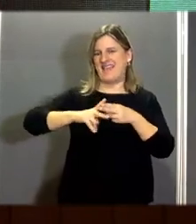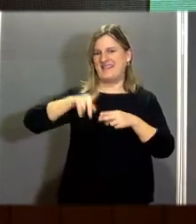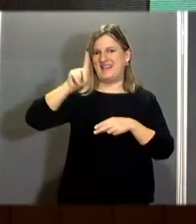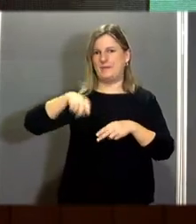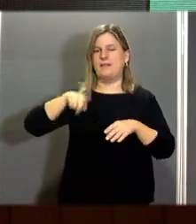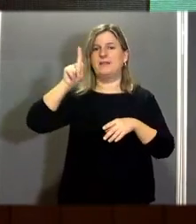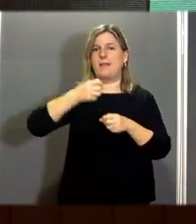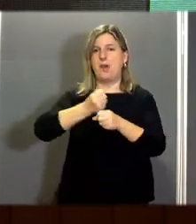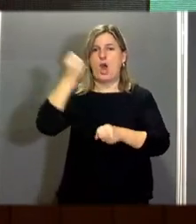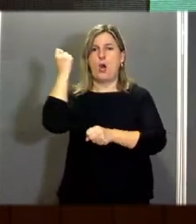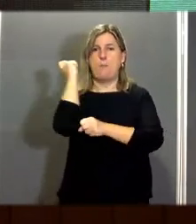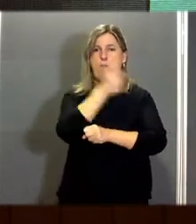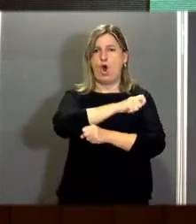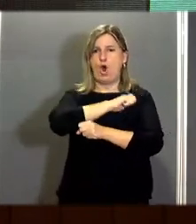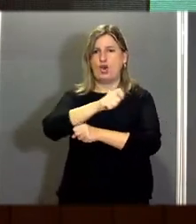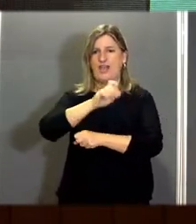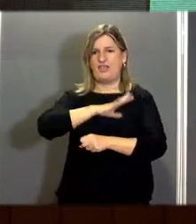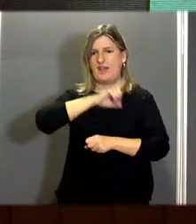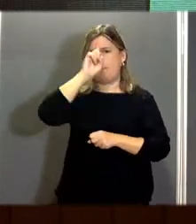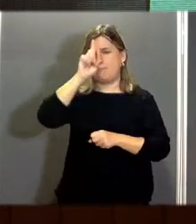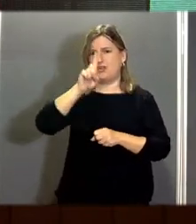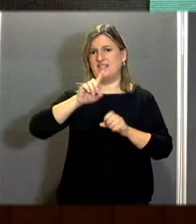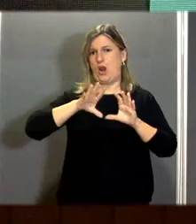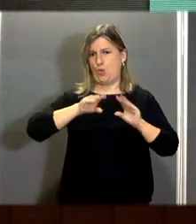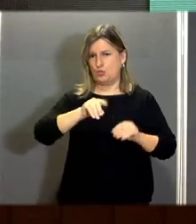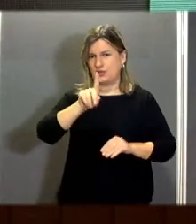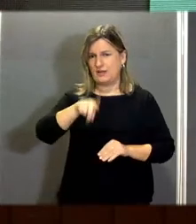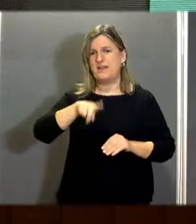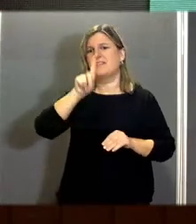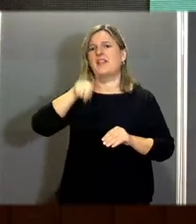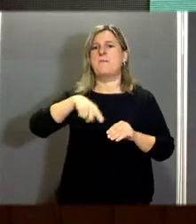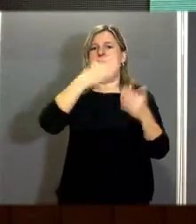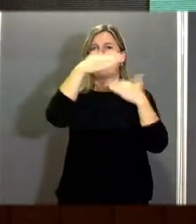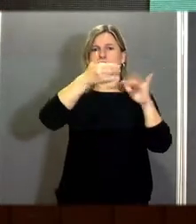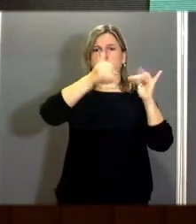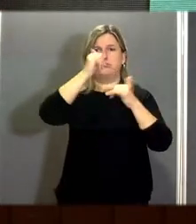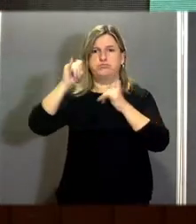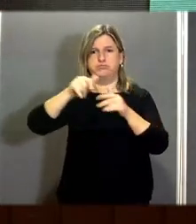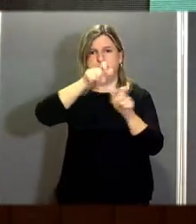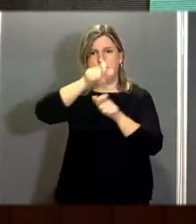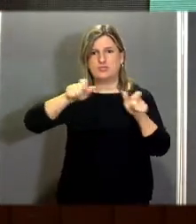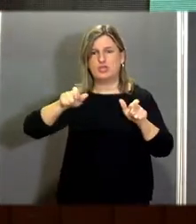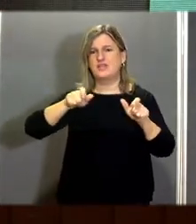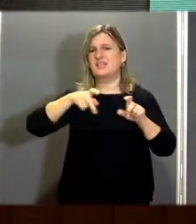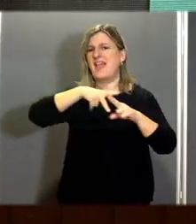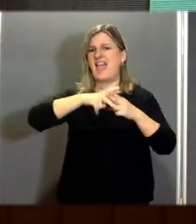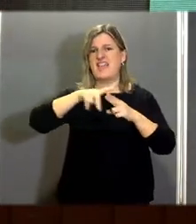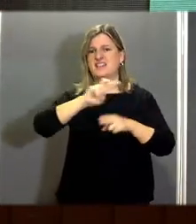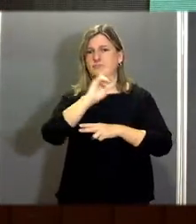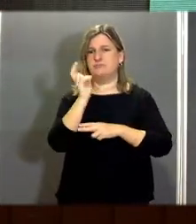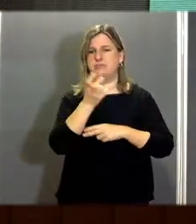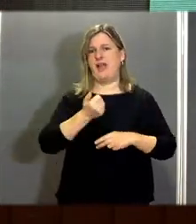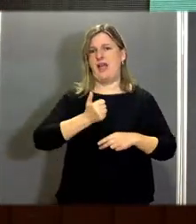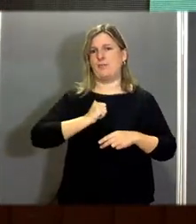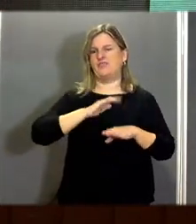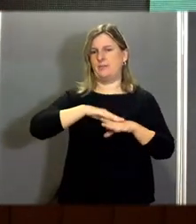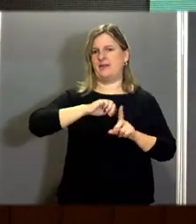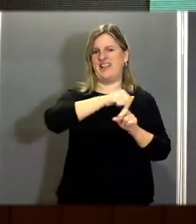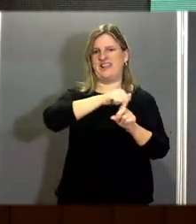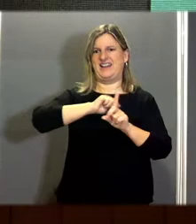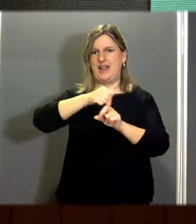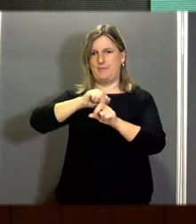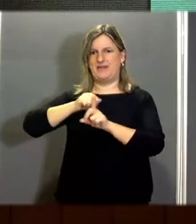les porres dels agents com una eina més, fa servir els desnonaments, fa servir moltes eines com a eines de la